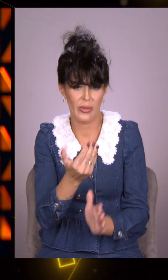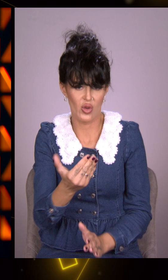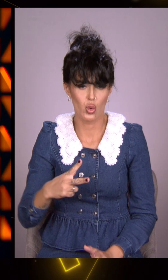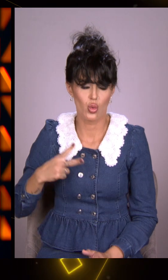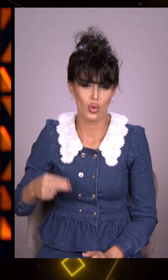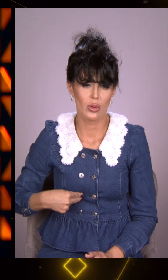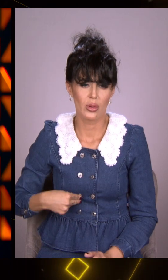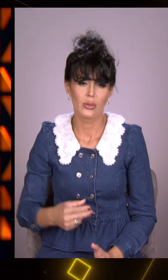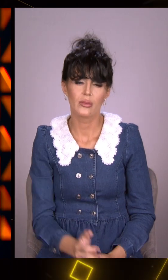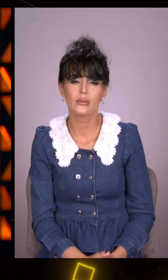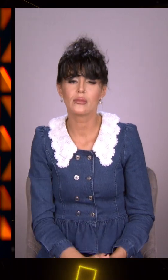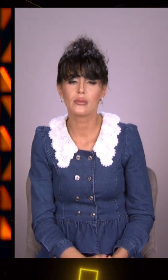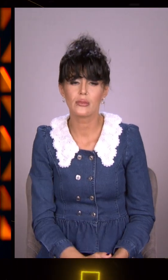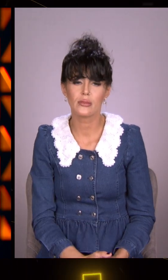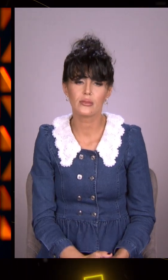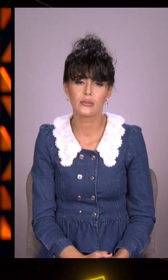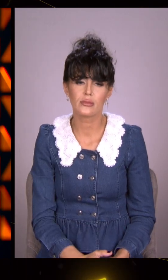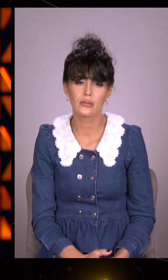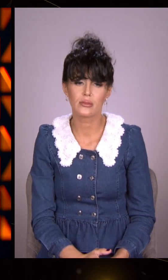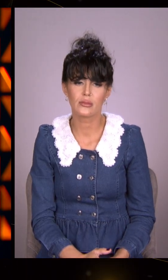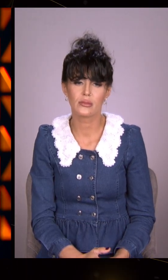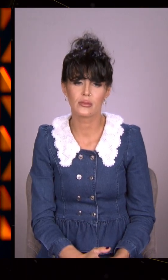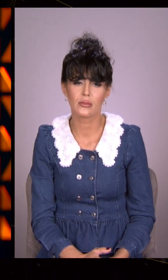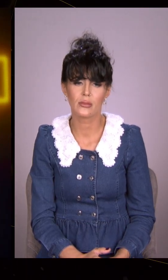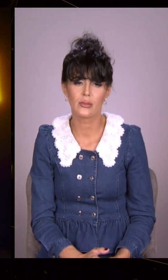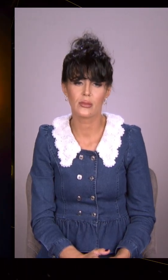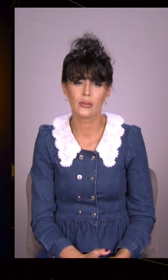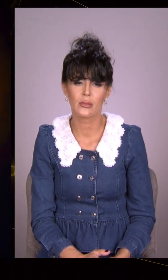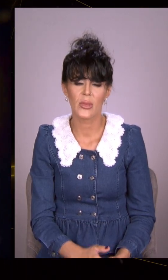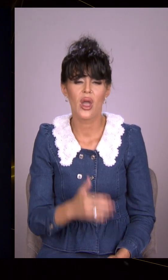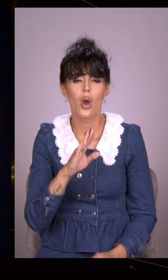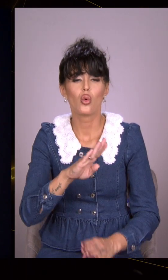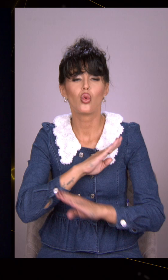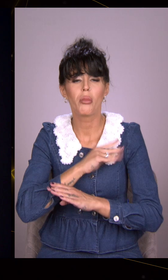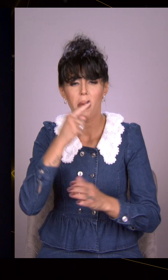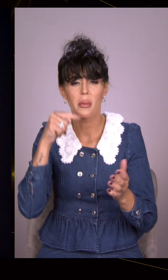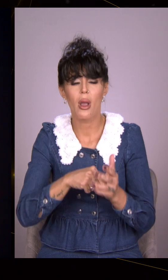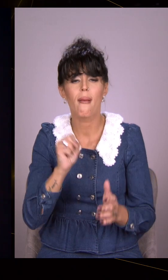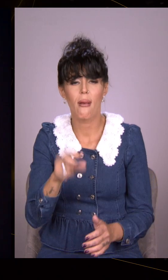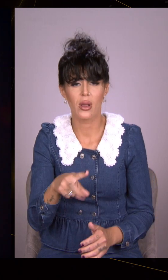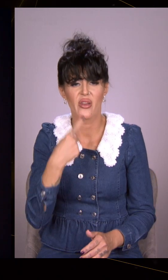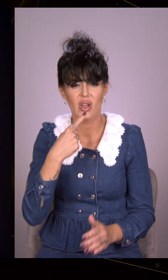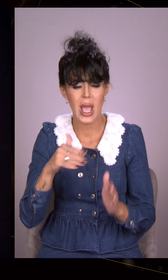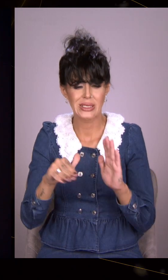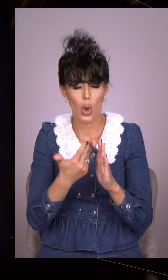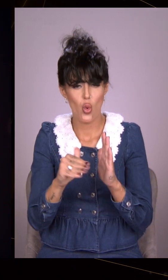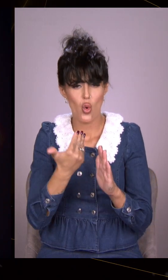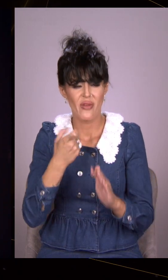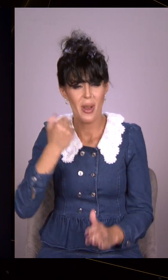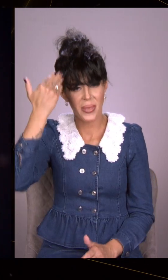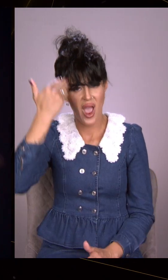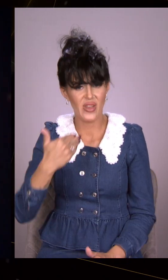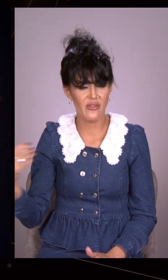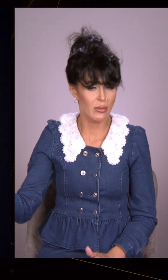Люба, вибачте, будь ласка, від чого загинула ваша донька? В неї осколок прямо у праву сторону,